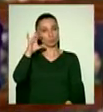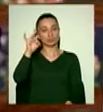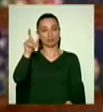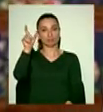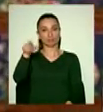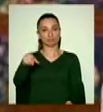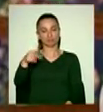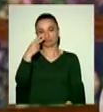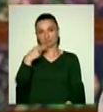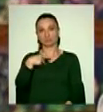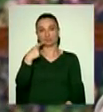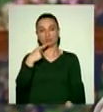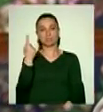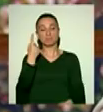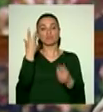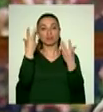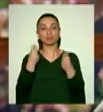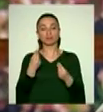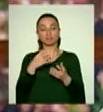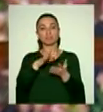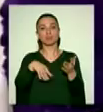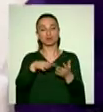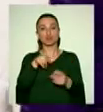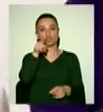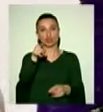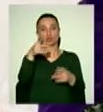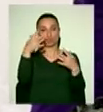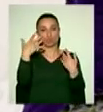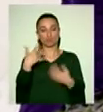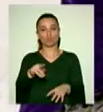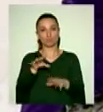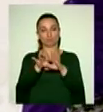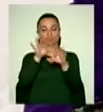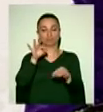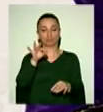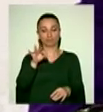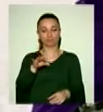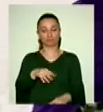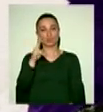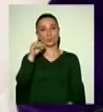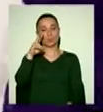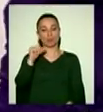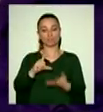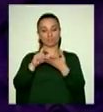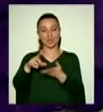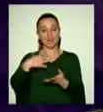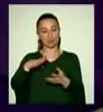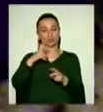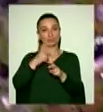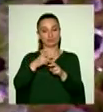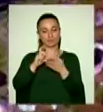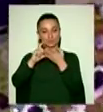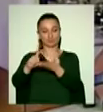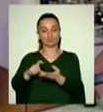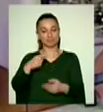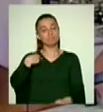ნუგზარმა თქვა პირველი დღის მერე რომ შენ უკვე იქ. და გაგიმასპინძლდეთ კულათი თქვენ, იმიტომ რომ ეს ქართულია. მე